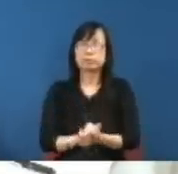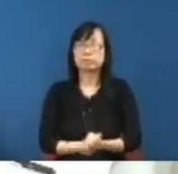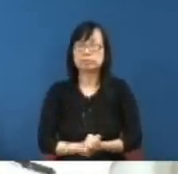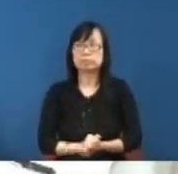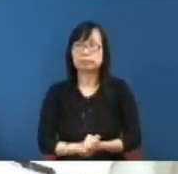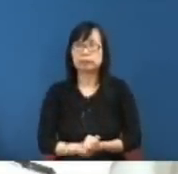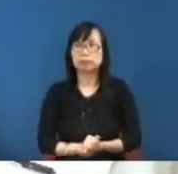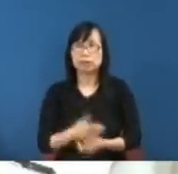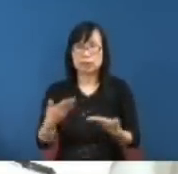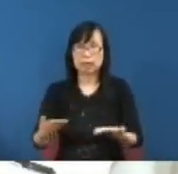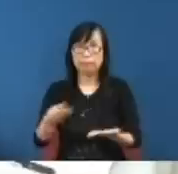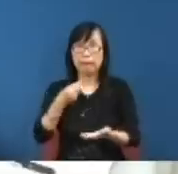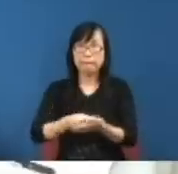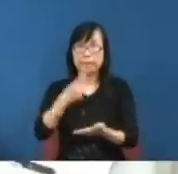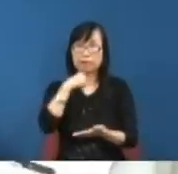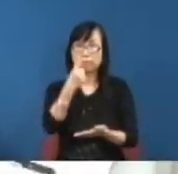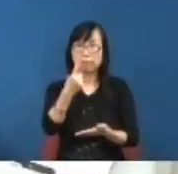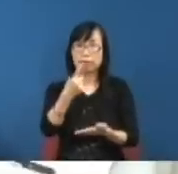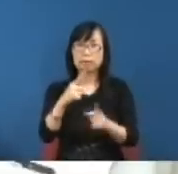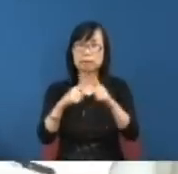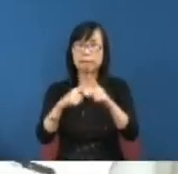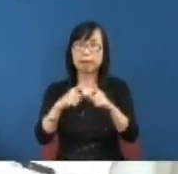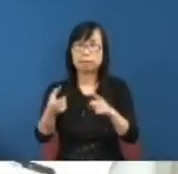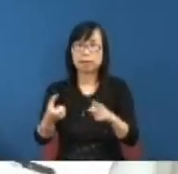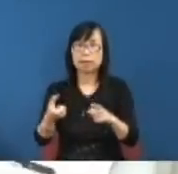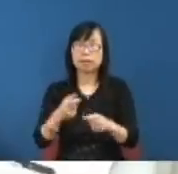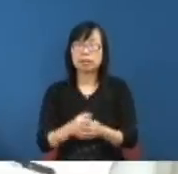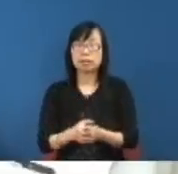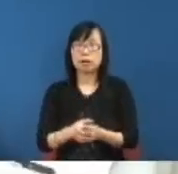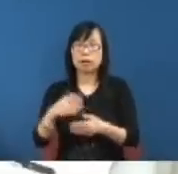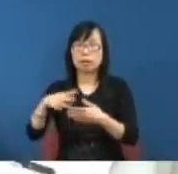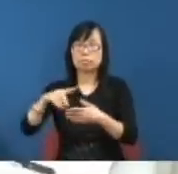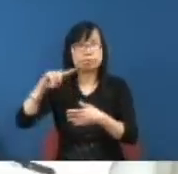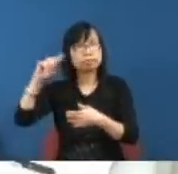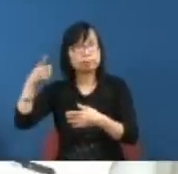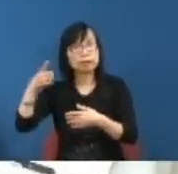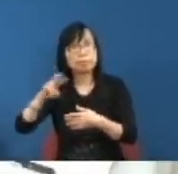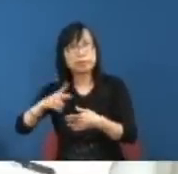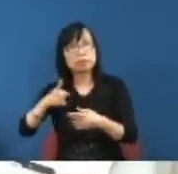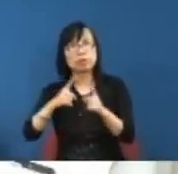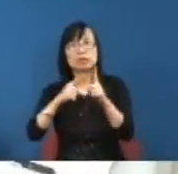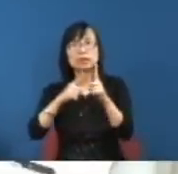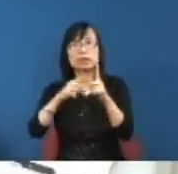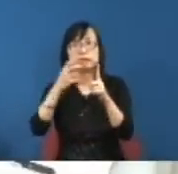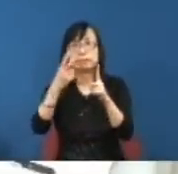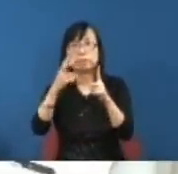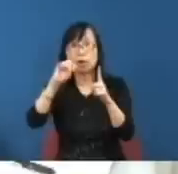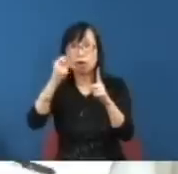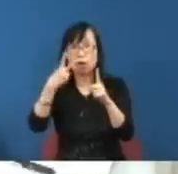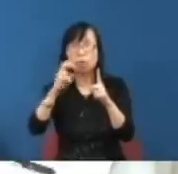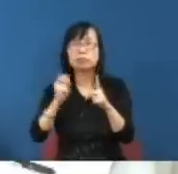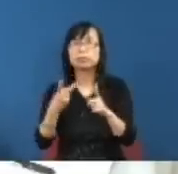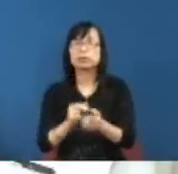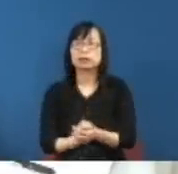單，就是說你今天買1元人民幣，第二天可能會漲到變成過二，所以大部分的人即等於